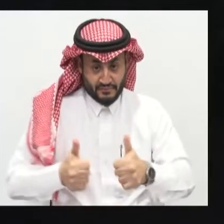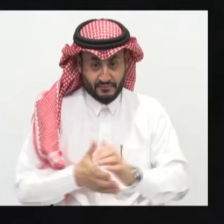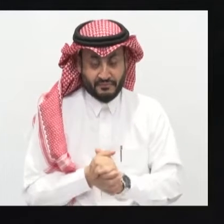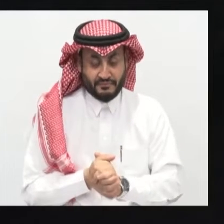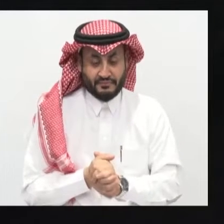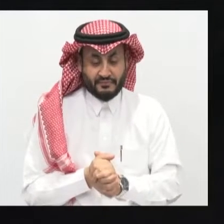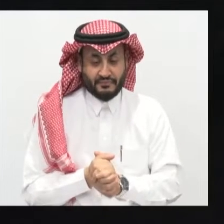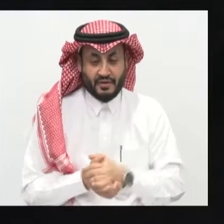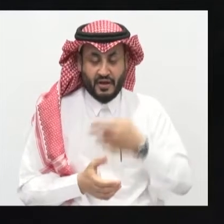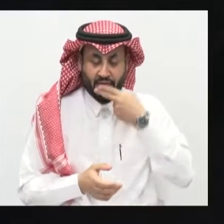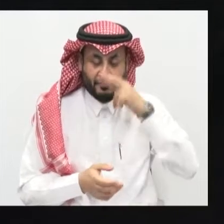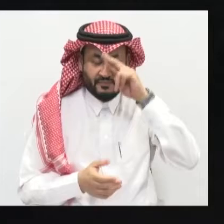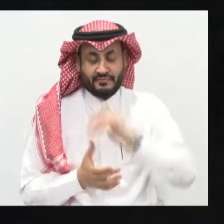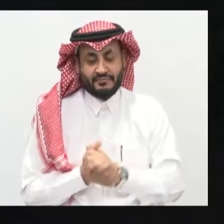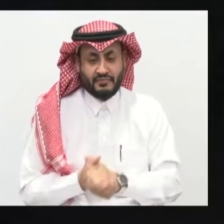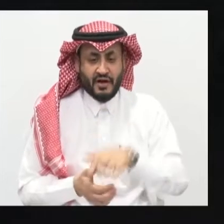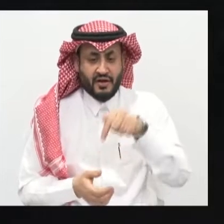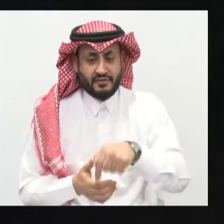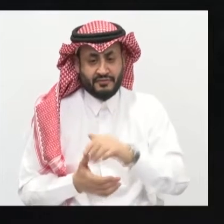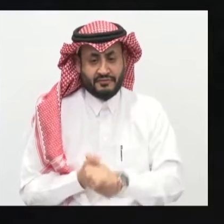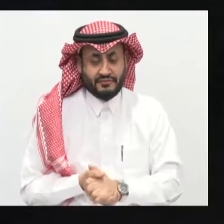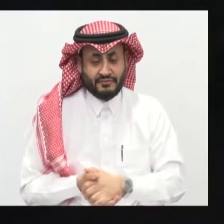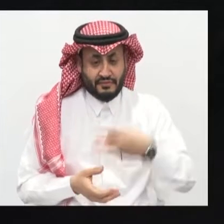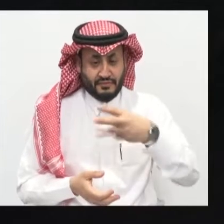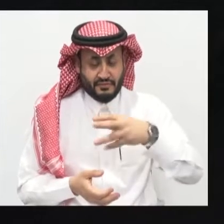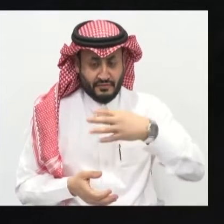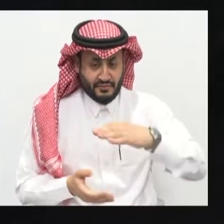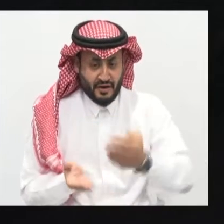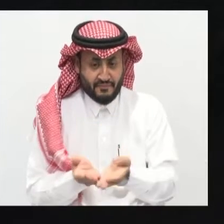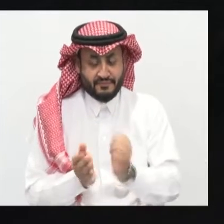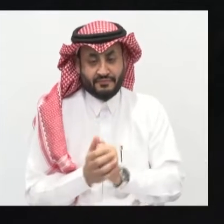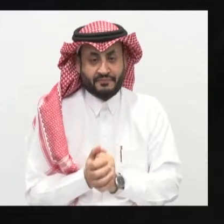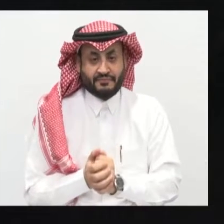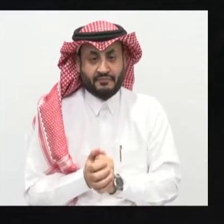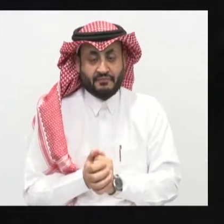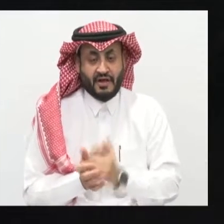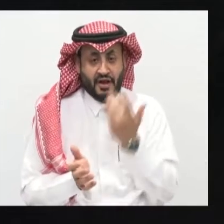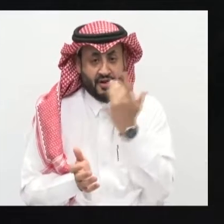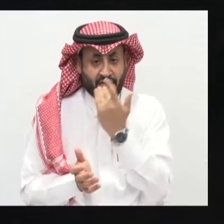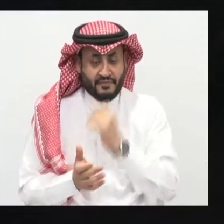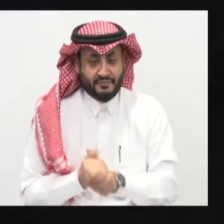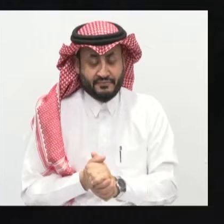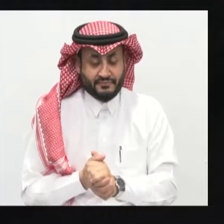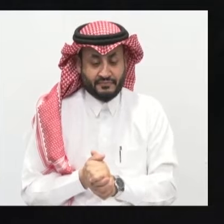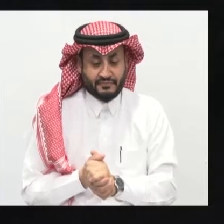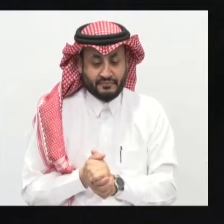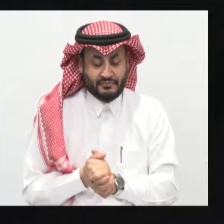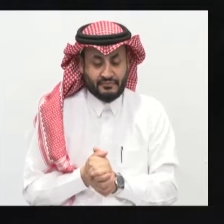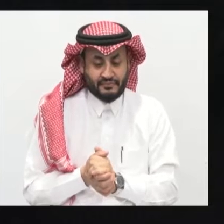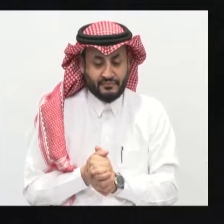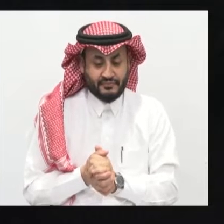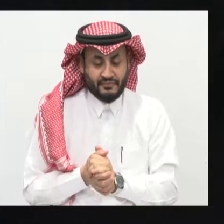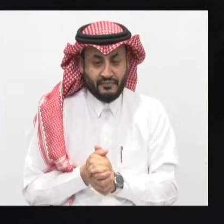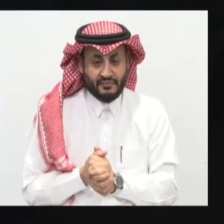today? الحمد لله. اليوم بإذن الله راح نتناول الصف الثالث والرابع الابتدائي مادة اللغة الإنجليزية. And today, إن شاء الله,